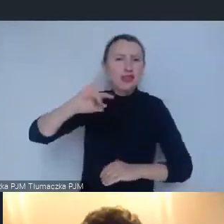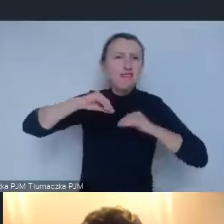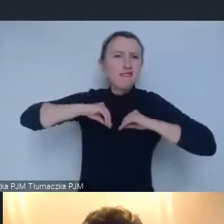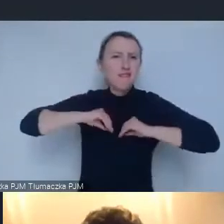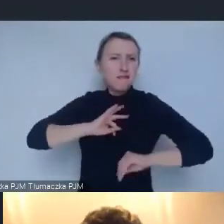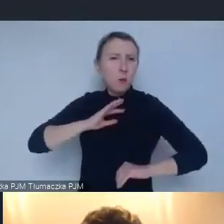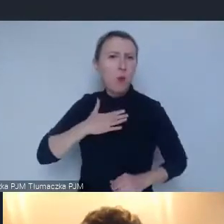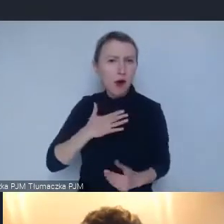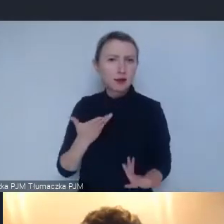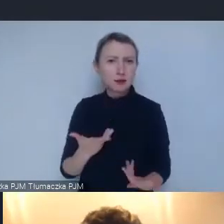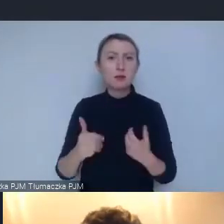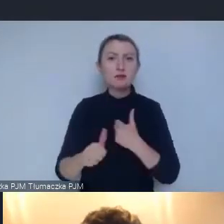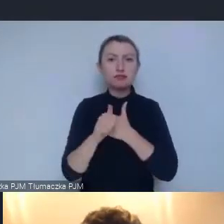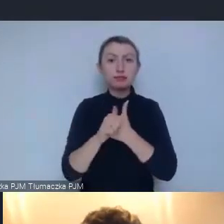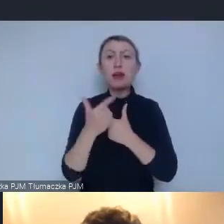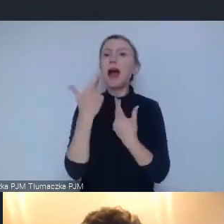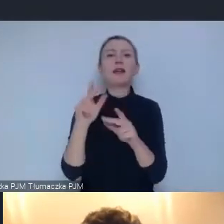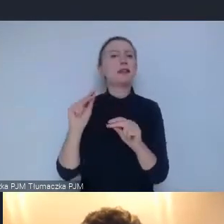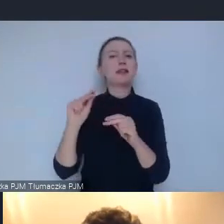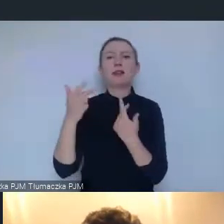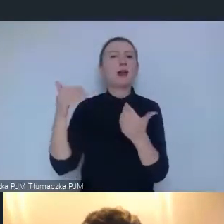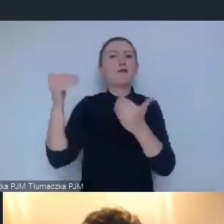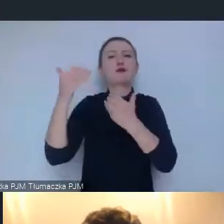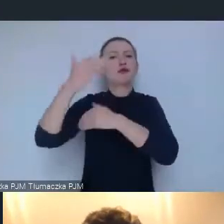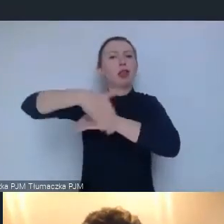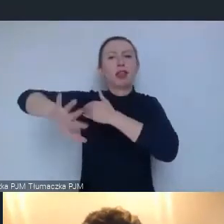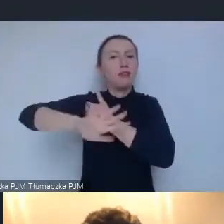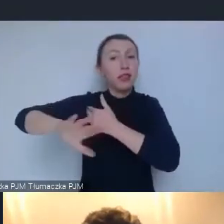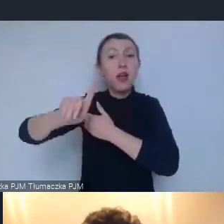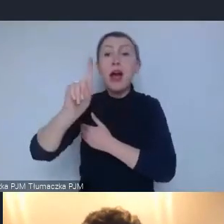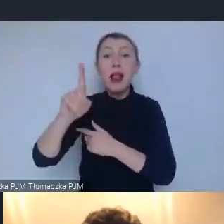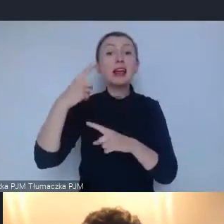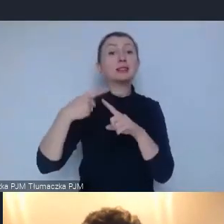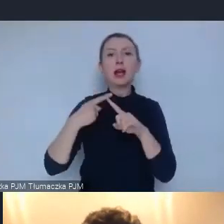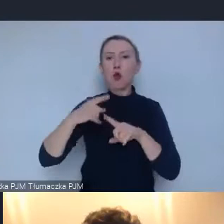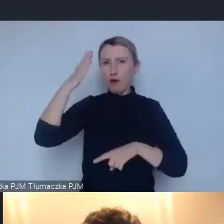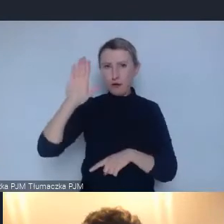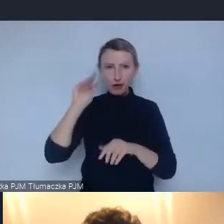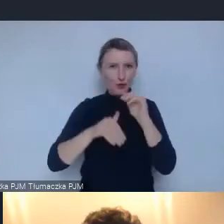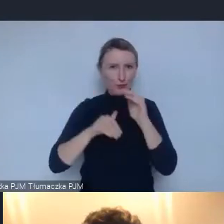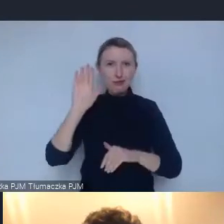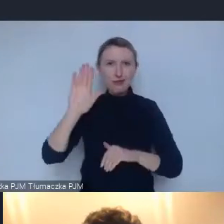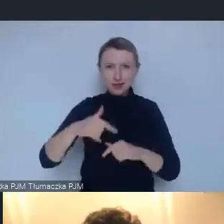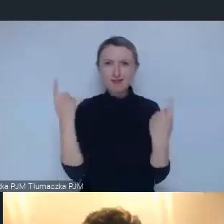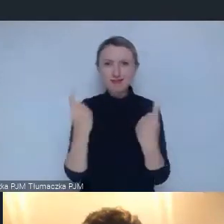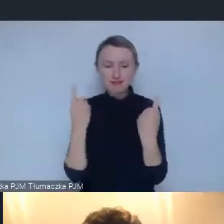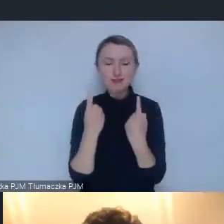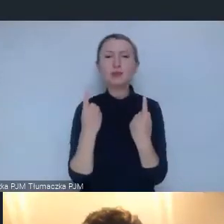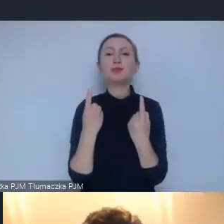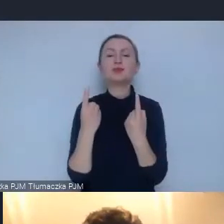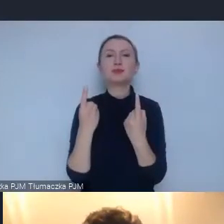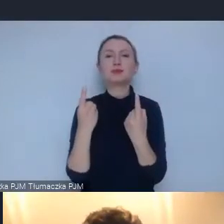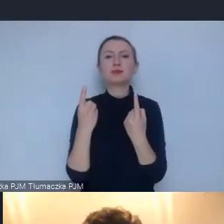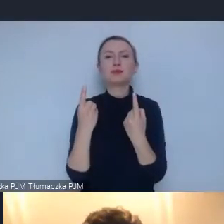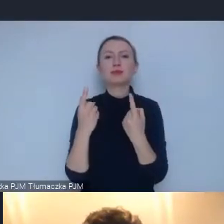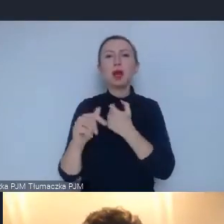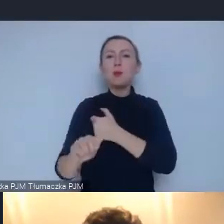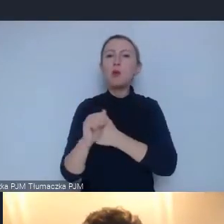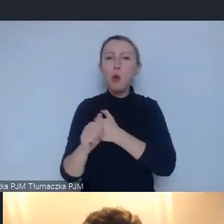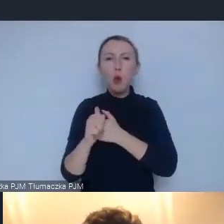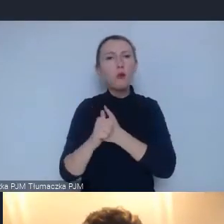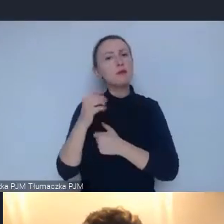potencjałach, niż na potencjałach zewnętrznych. Jednak Stalowa Wola jest w tej szczęśliwej sytuacji, że ze względu właśnie